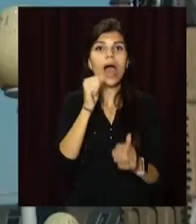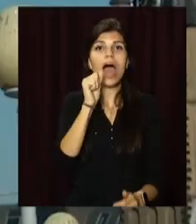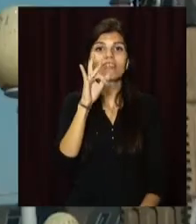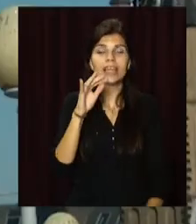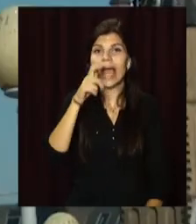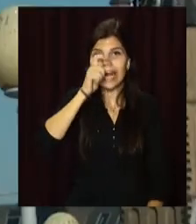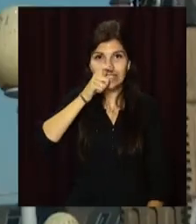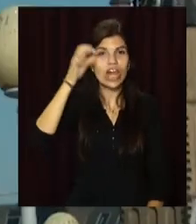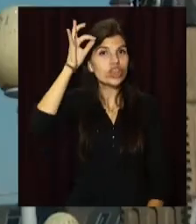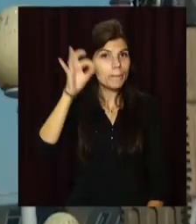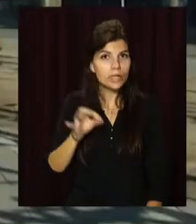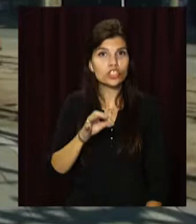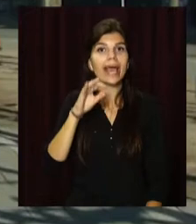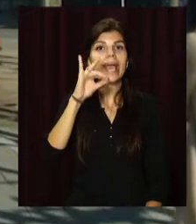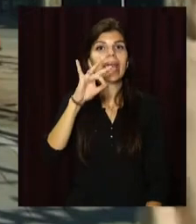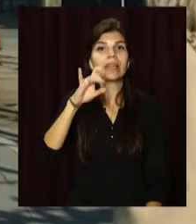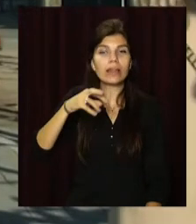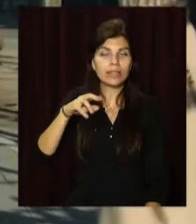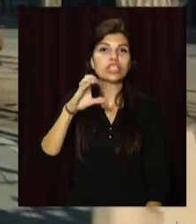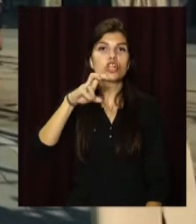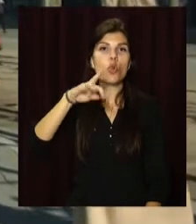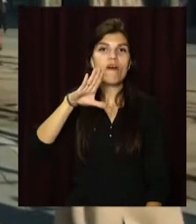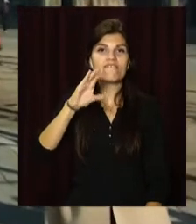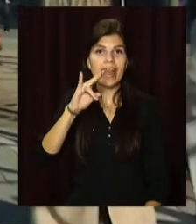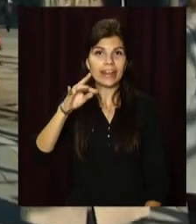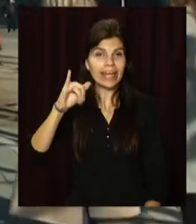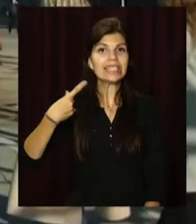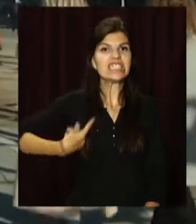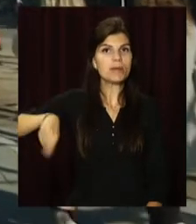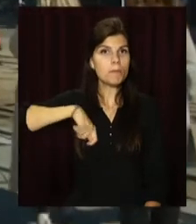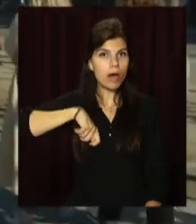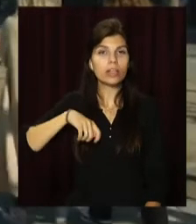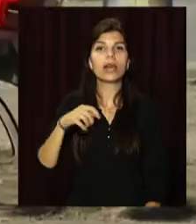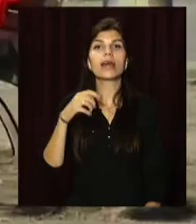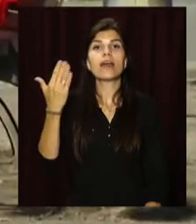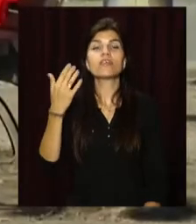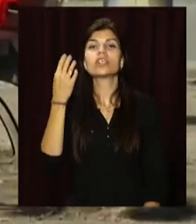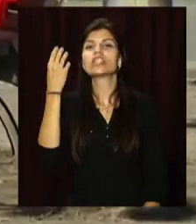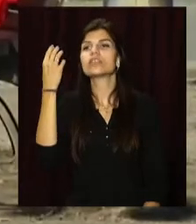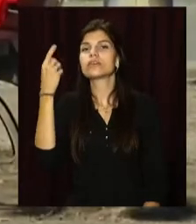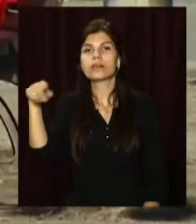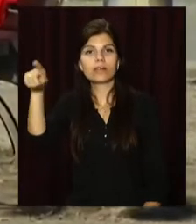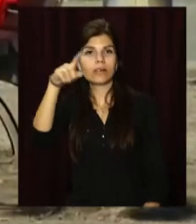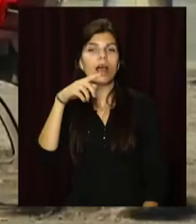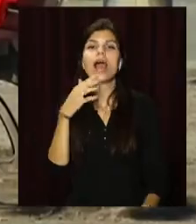не входять до єврозони, також дали добро на в'їзд туристів, яких імунізували цією вакциною.